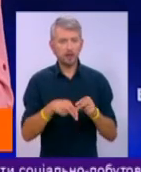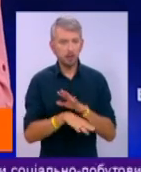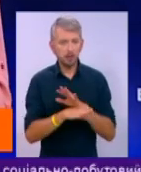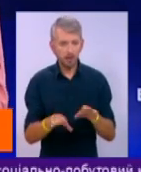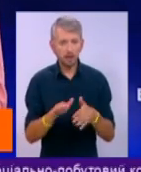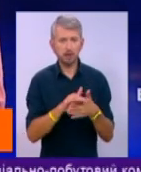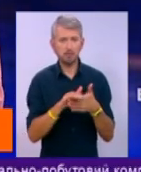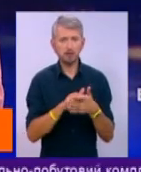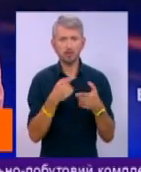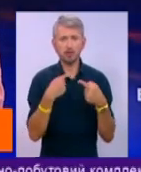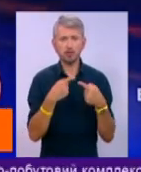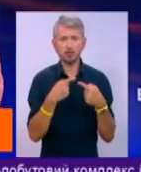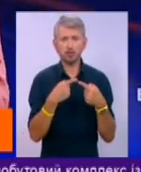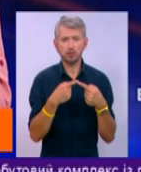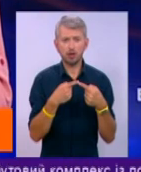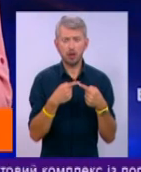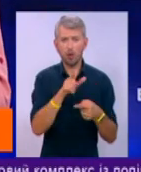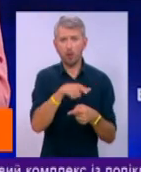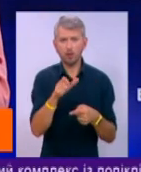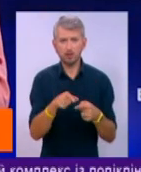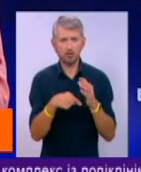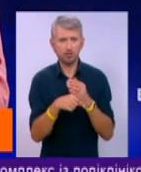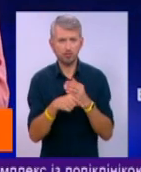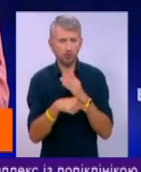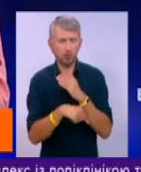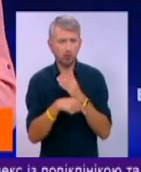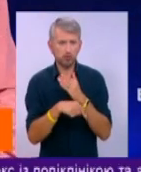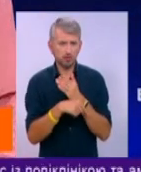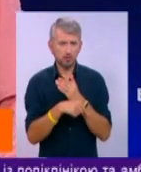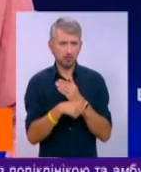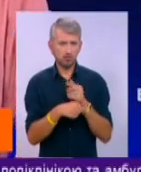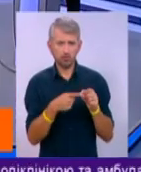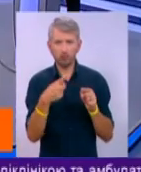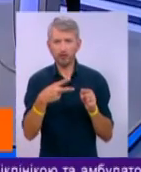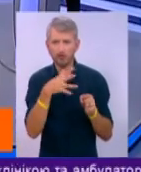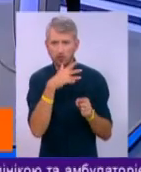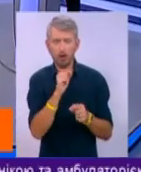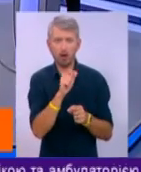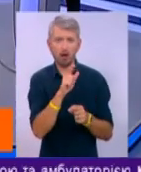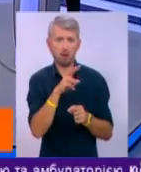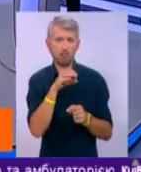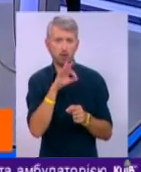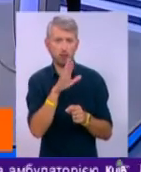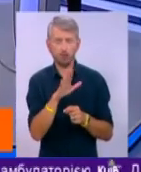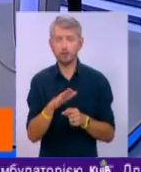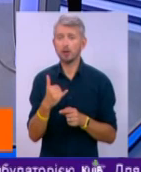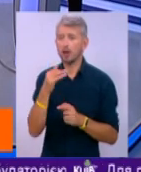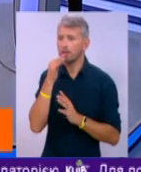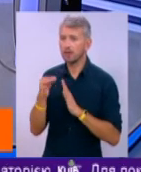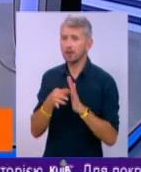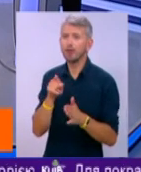Причому прізвища других осіб корупції не міняються. Ахметов протягом 20 років одна і та ж особа. Зараз все ж таки мені підказують, що